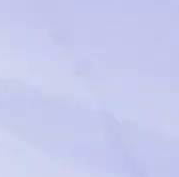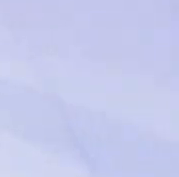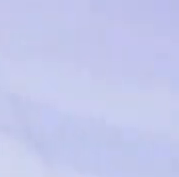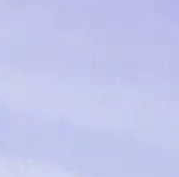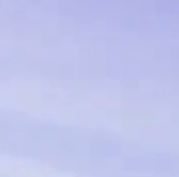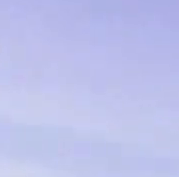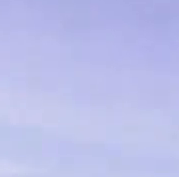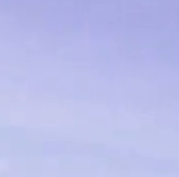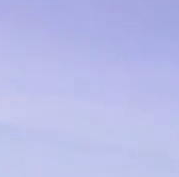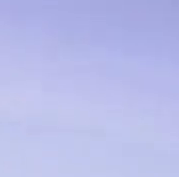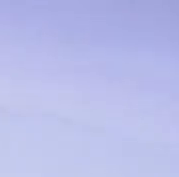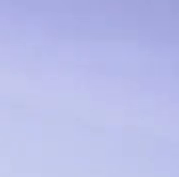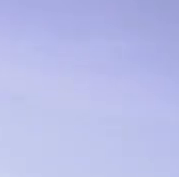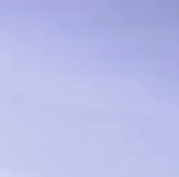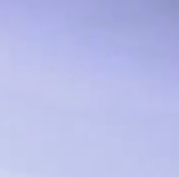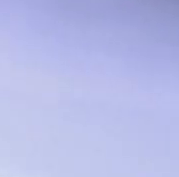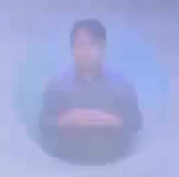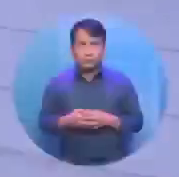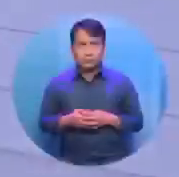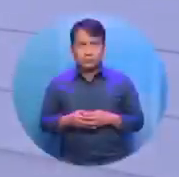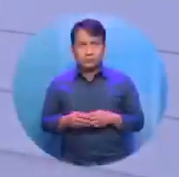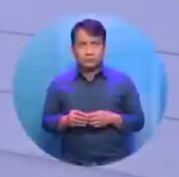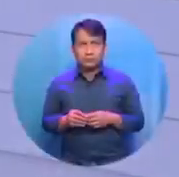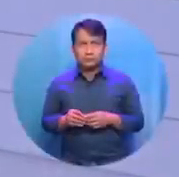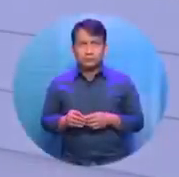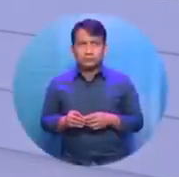Walang pinipigilan.